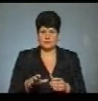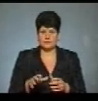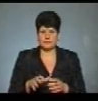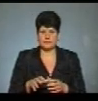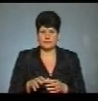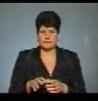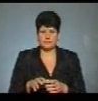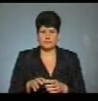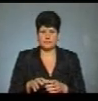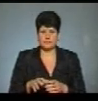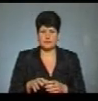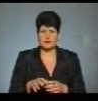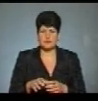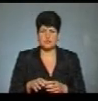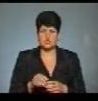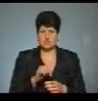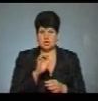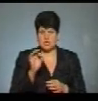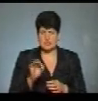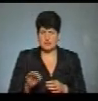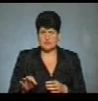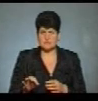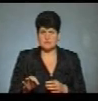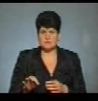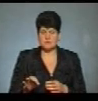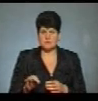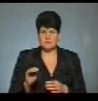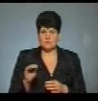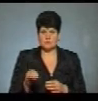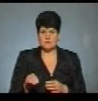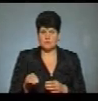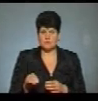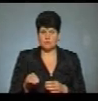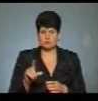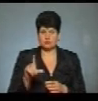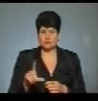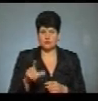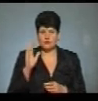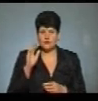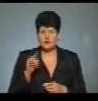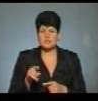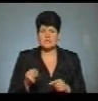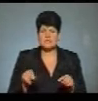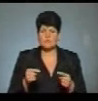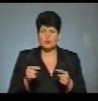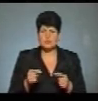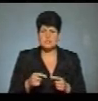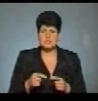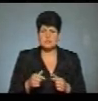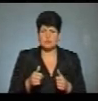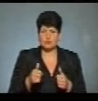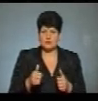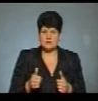Шланг для видиху ми впускаємо в бутилку з водою, таким чином створюється позитивний тиск в